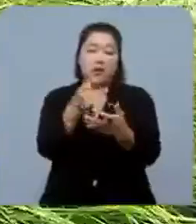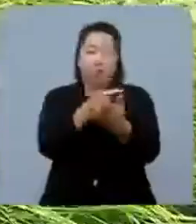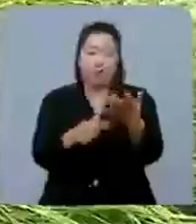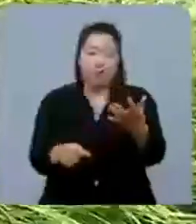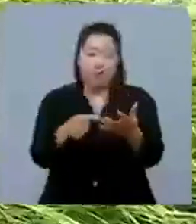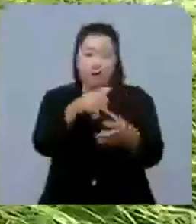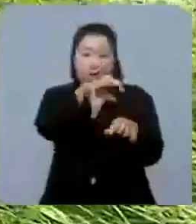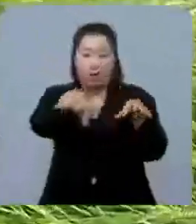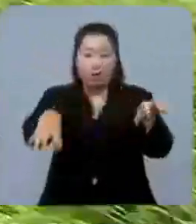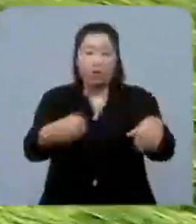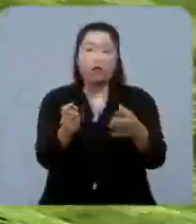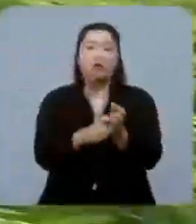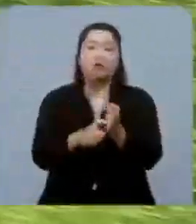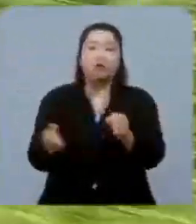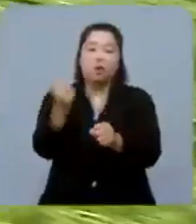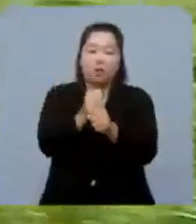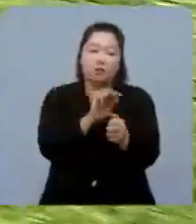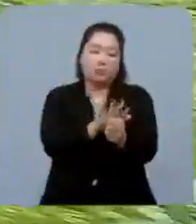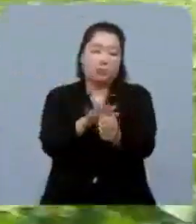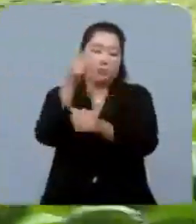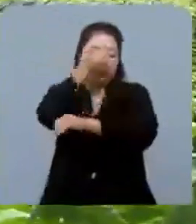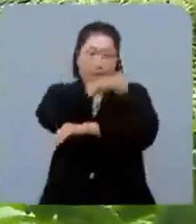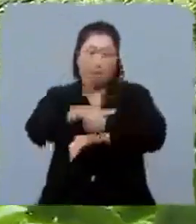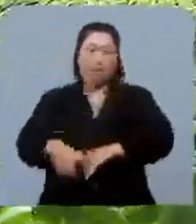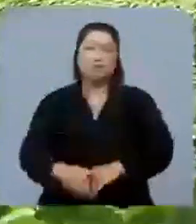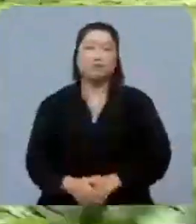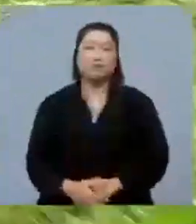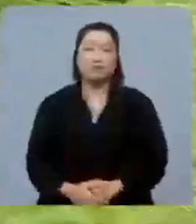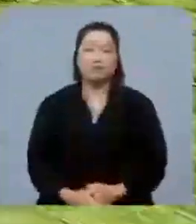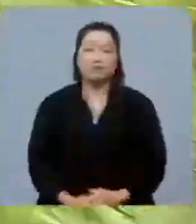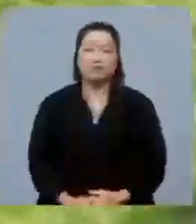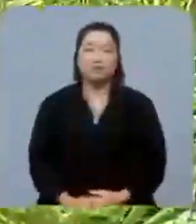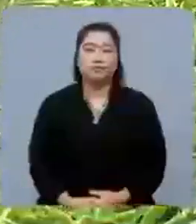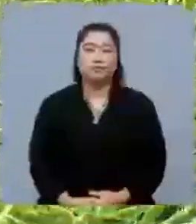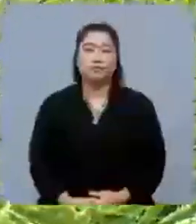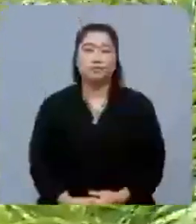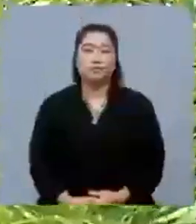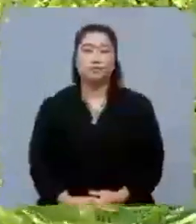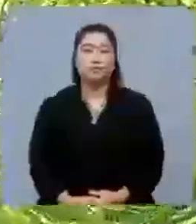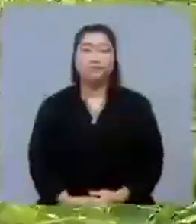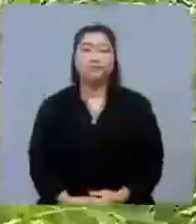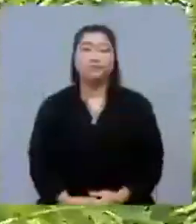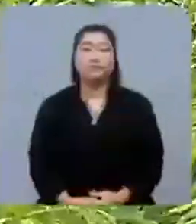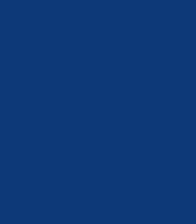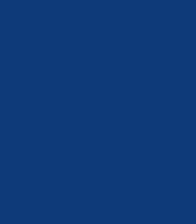대상으로 응급 복구 작업을 도울 계획입니다. KBS 뉴스 이유진입니다.